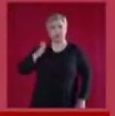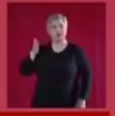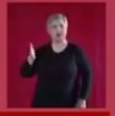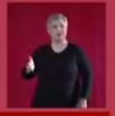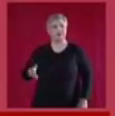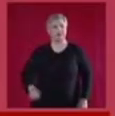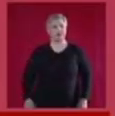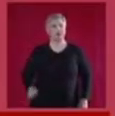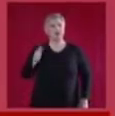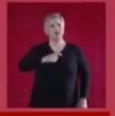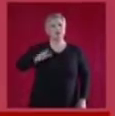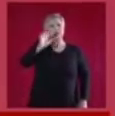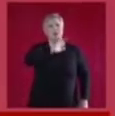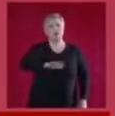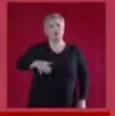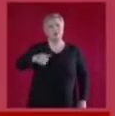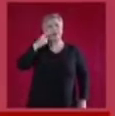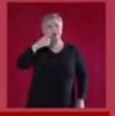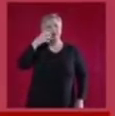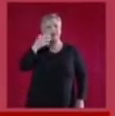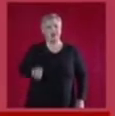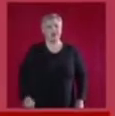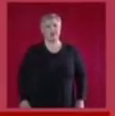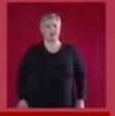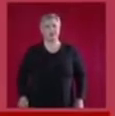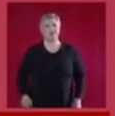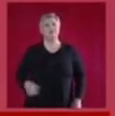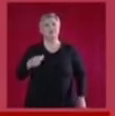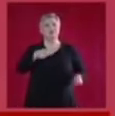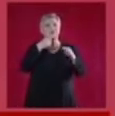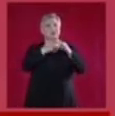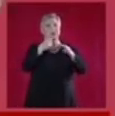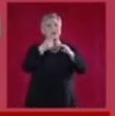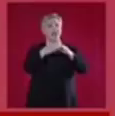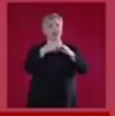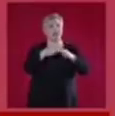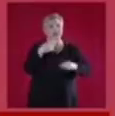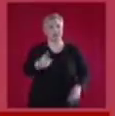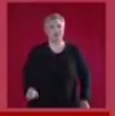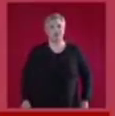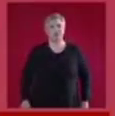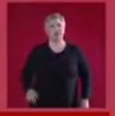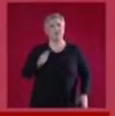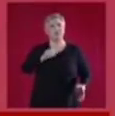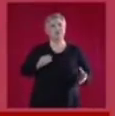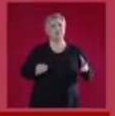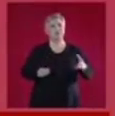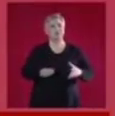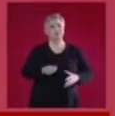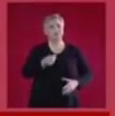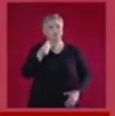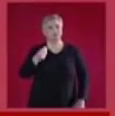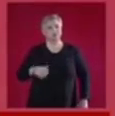πάνω στις μεγάλες ιδέες και τις μεγάλες αξίες που γέννησαν την ίδια και τροφοδότησαν την